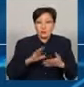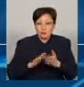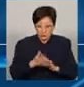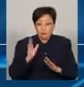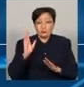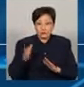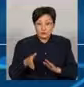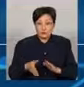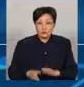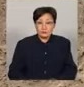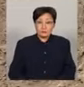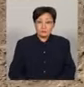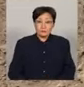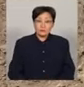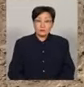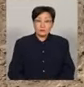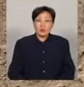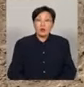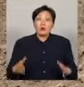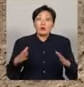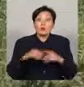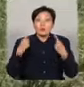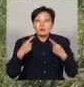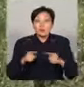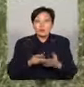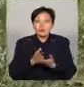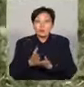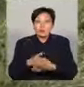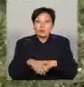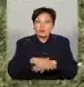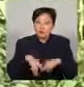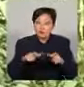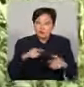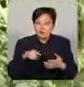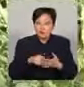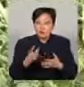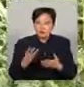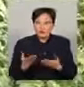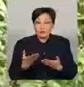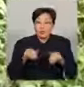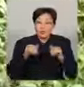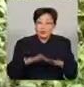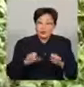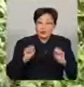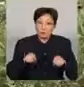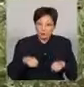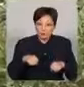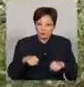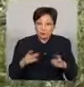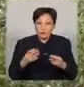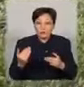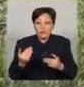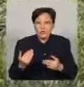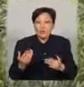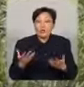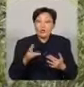келмейміз, айналайын. Қарап баспанасына басқа жақтан кіріп жүрген жұрттың мәселесін бірнеше нұсқа арқылы шешуге болатын көрінеді. Бірақ оған